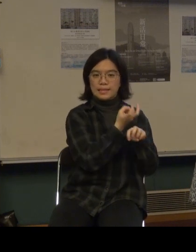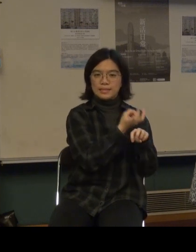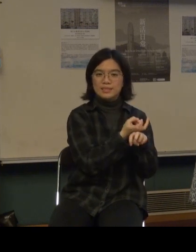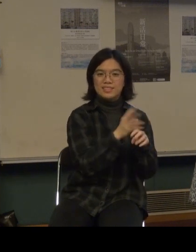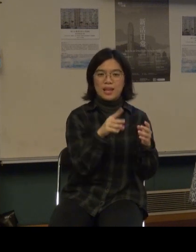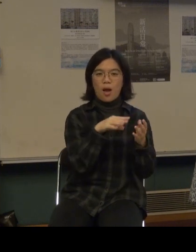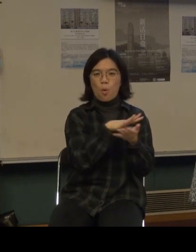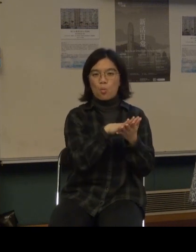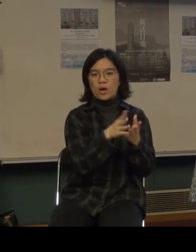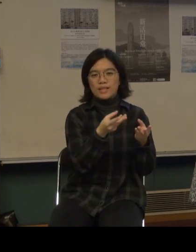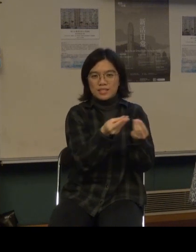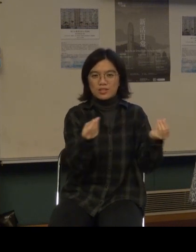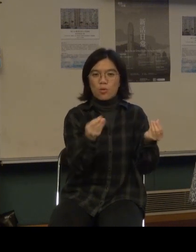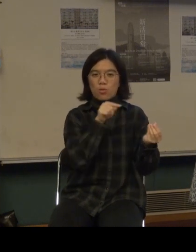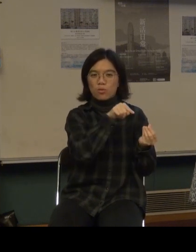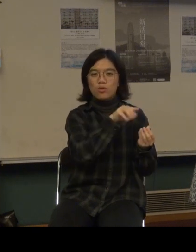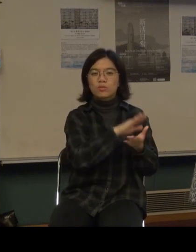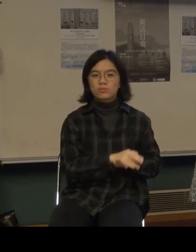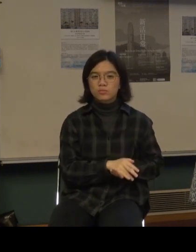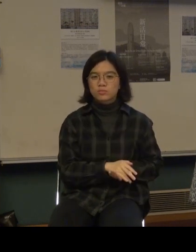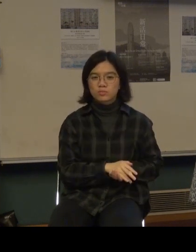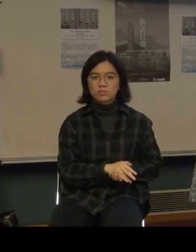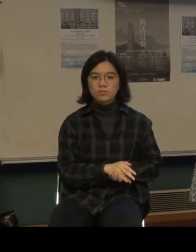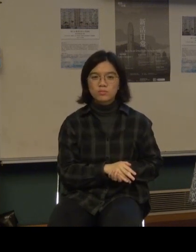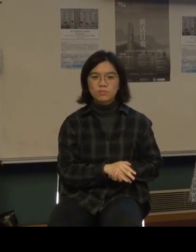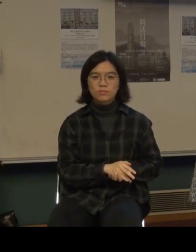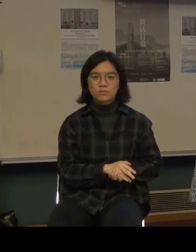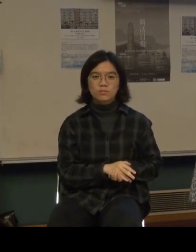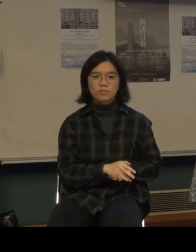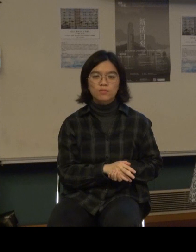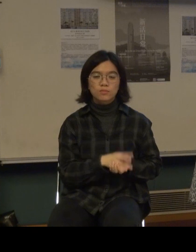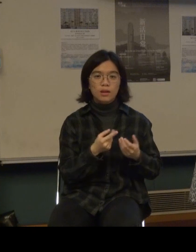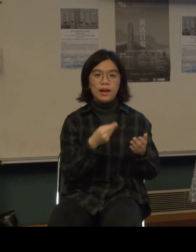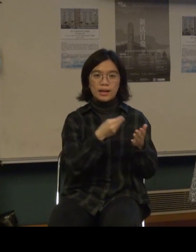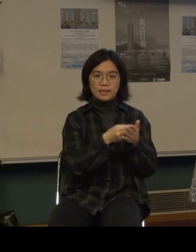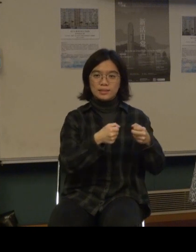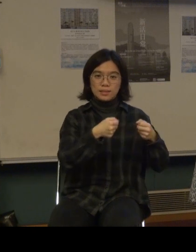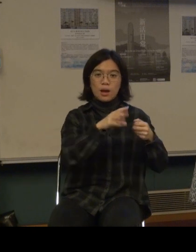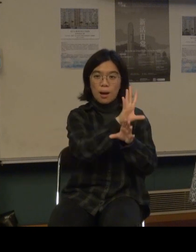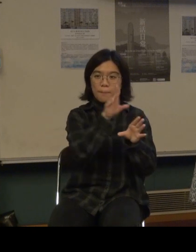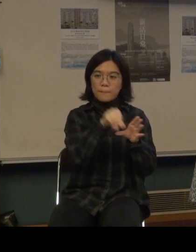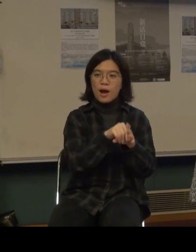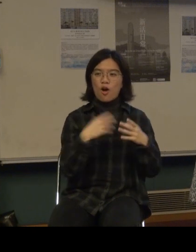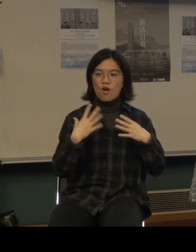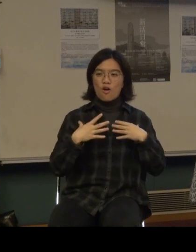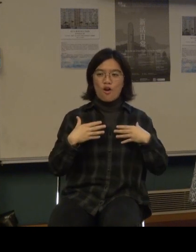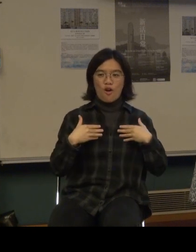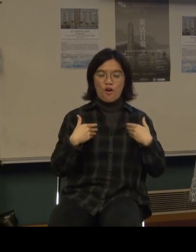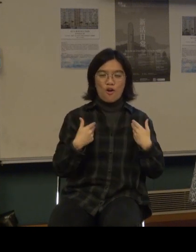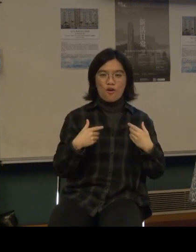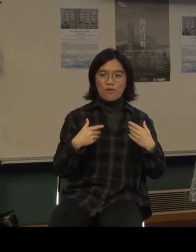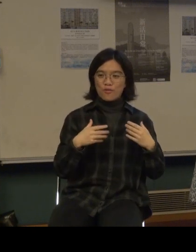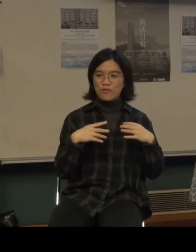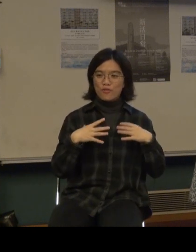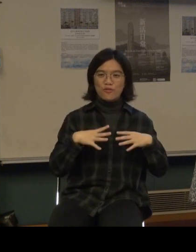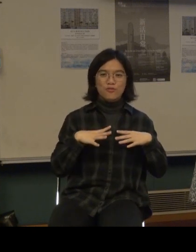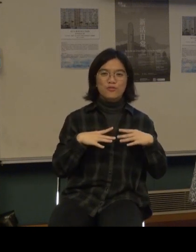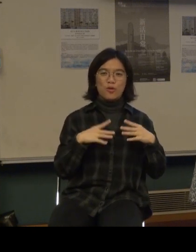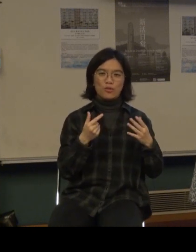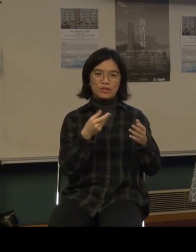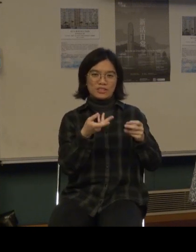土起嘅。咁呢啲街市咧，包括乜嘢咧？包括呢個福州路嘅菜場，你會見到咧，佢都係有一個大嘅圓角